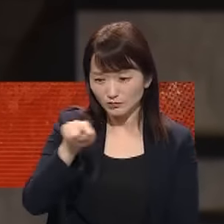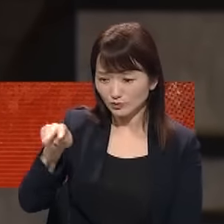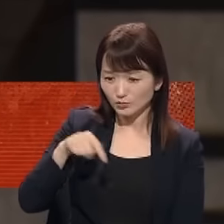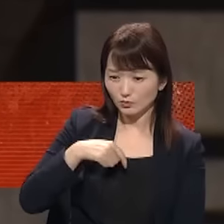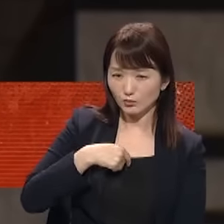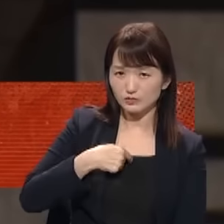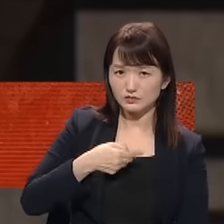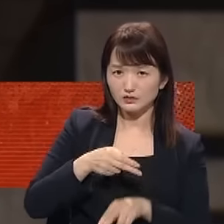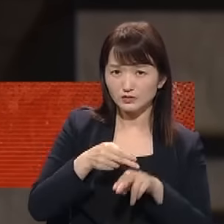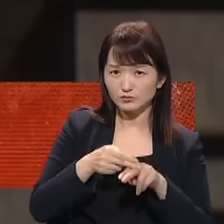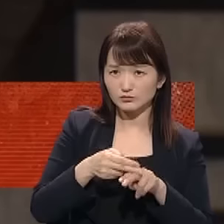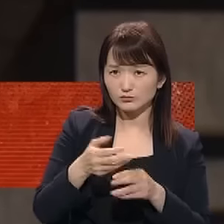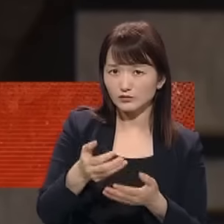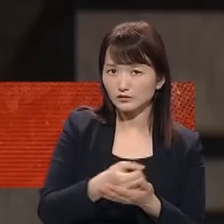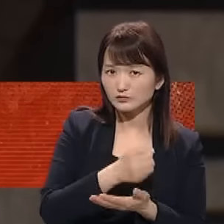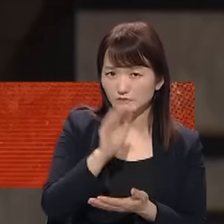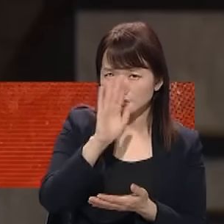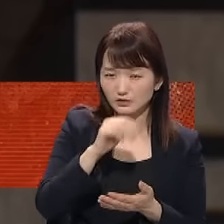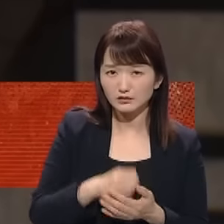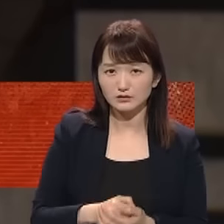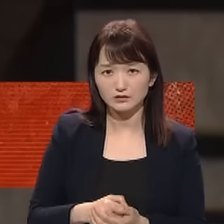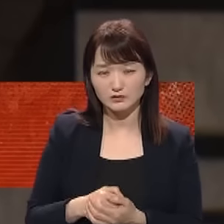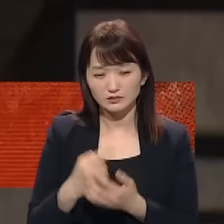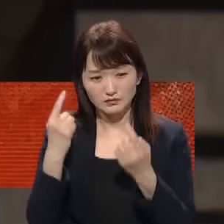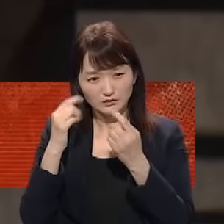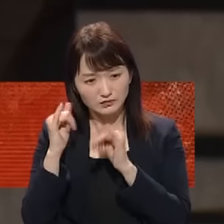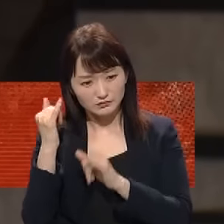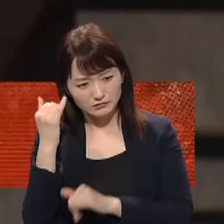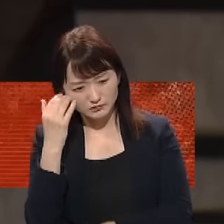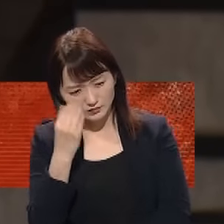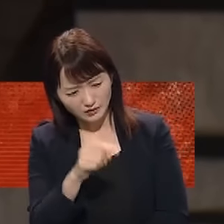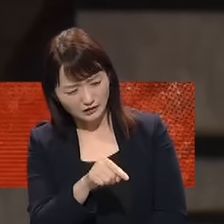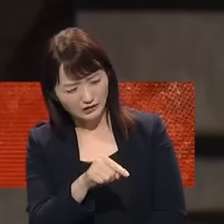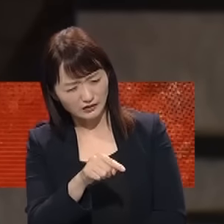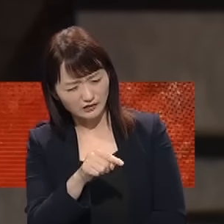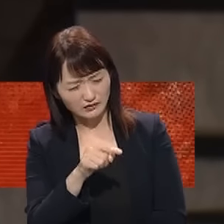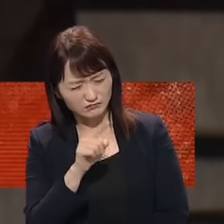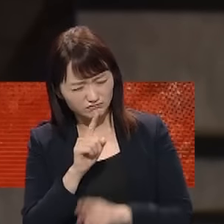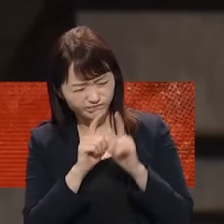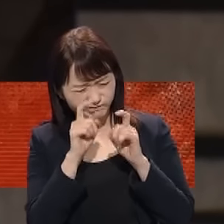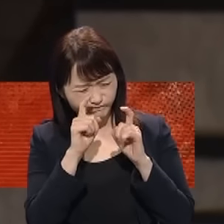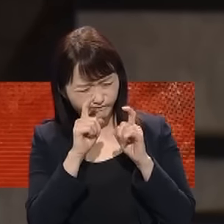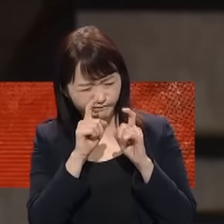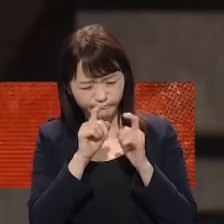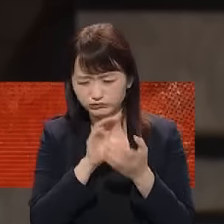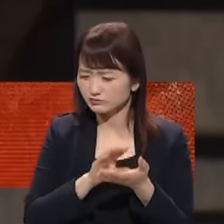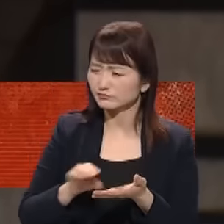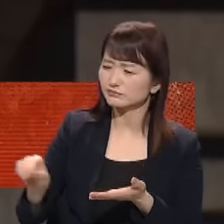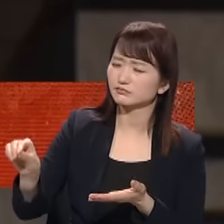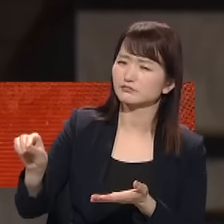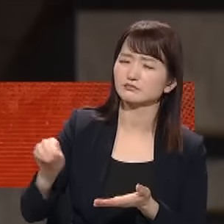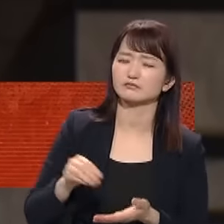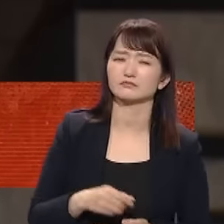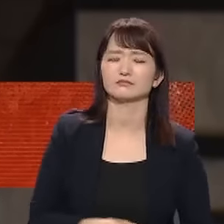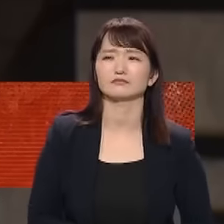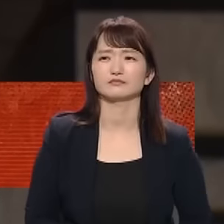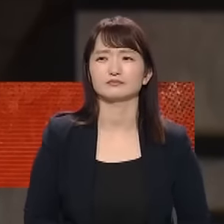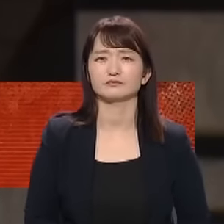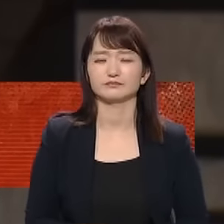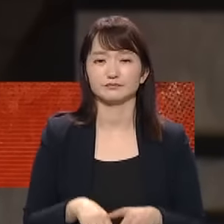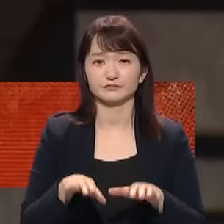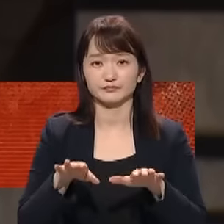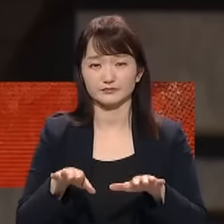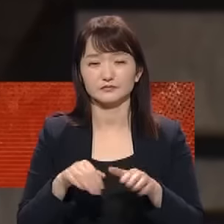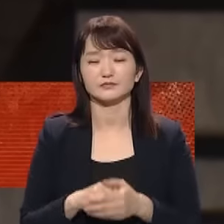관광객들도 오다가 그냥 눈길을 갖다가 찌푸리고 딴 데 가는 그런 상황이 되기 때문에 저것을 이번에 좀